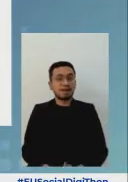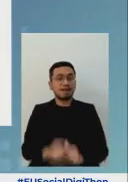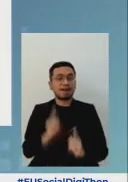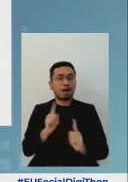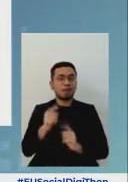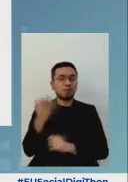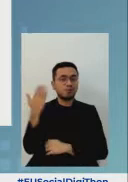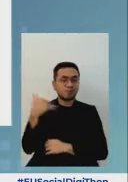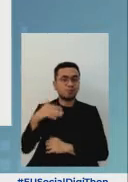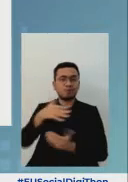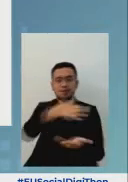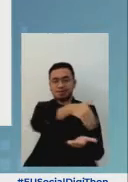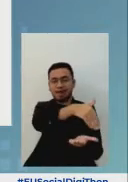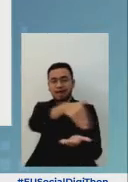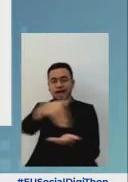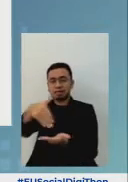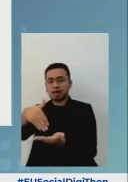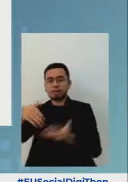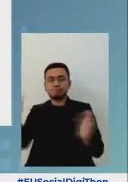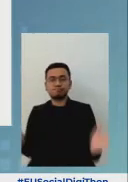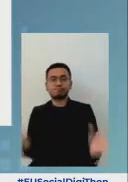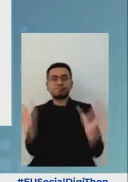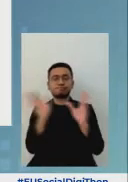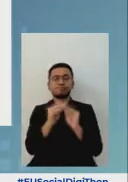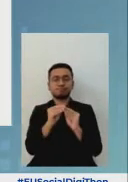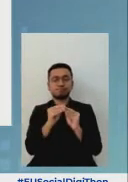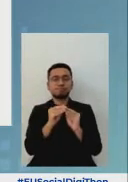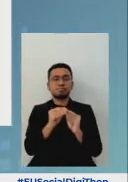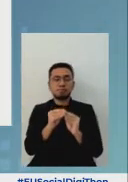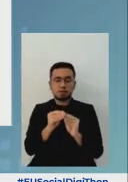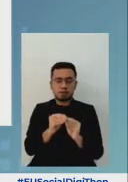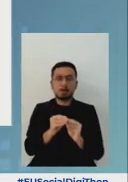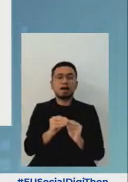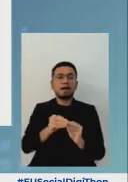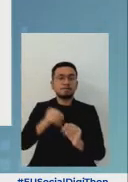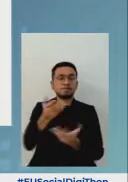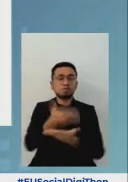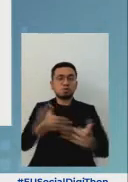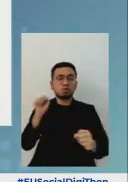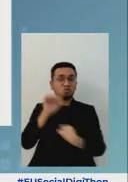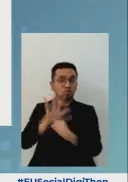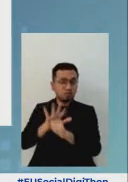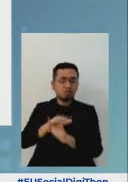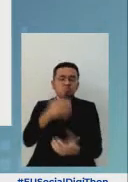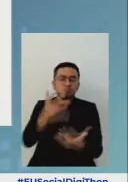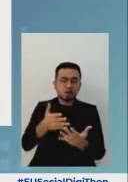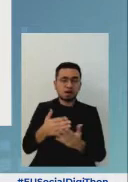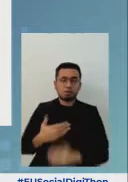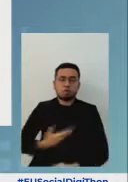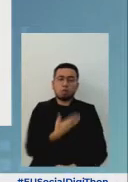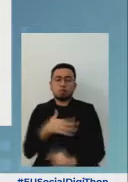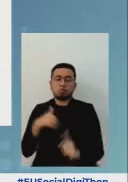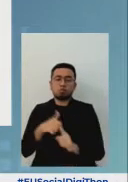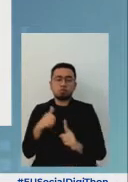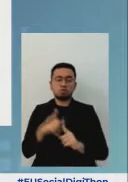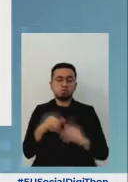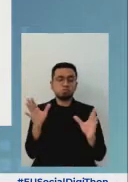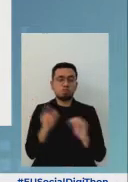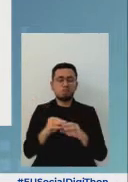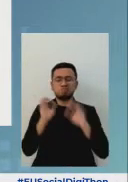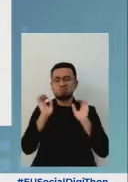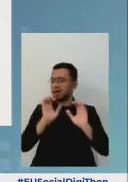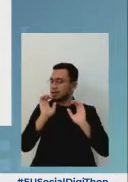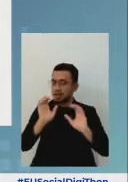bisa bayangkan di masa era pandemi ini berapa jumlahnya, tentunya menjadi sangat besar. Tetapi kita juga perlu sadari gitu